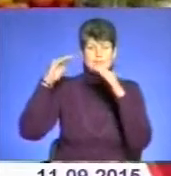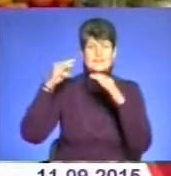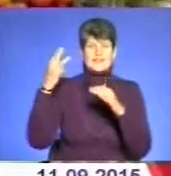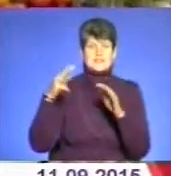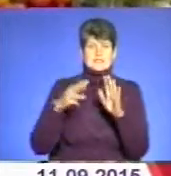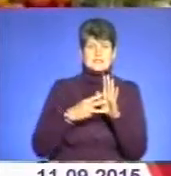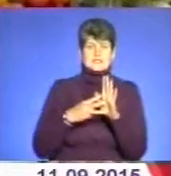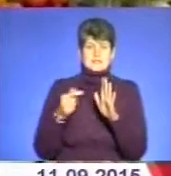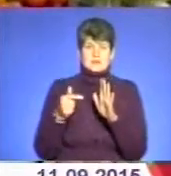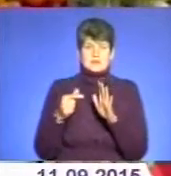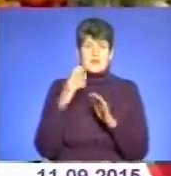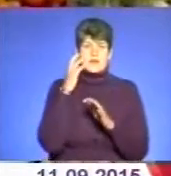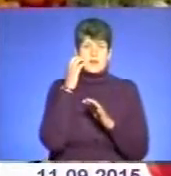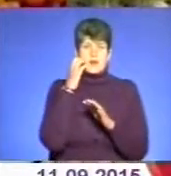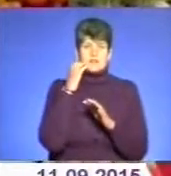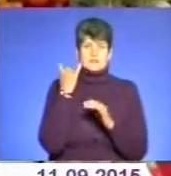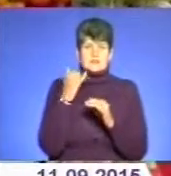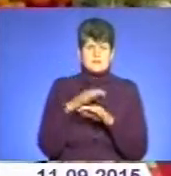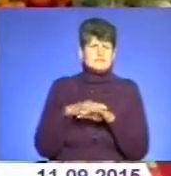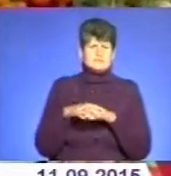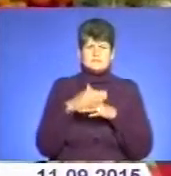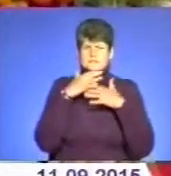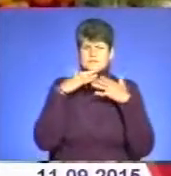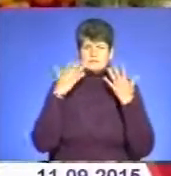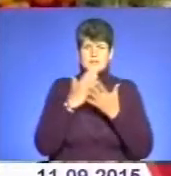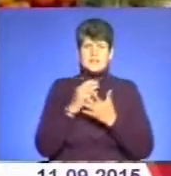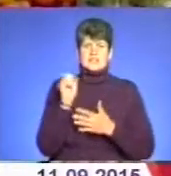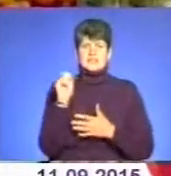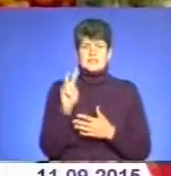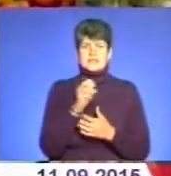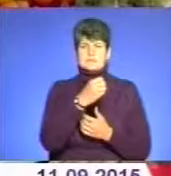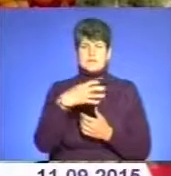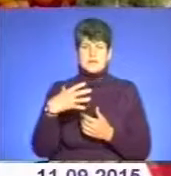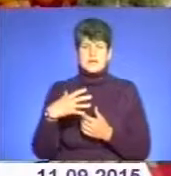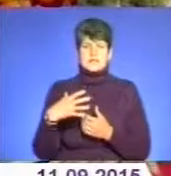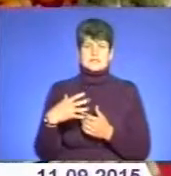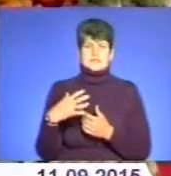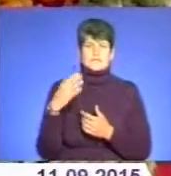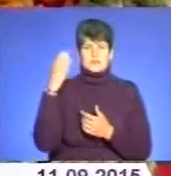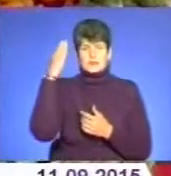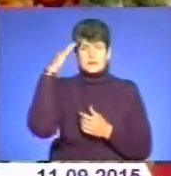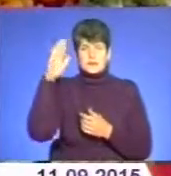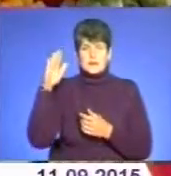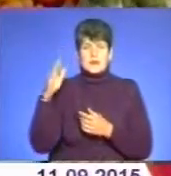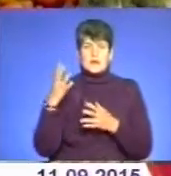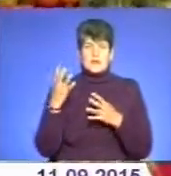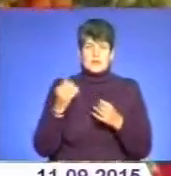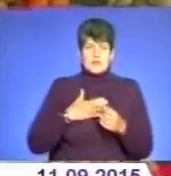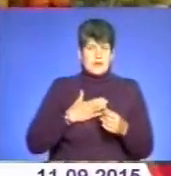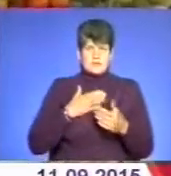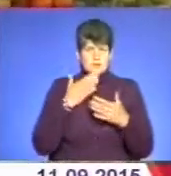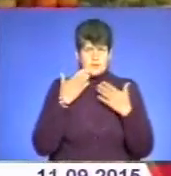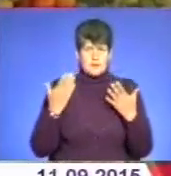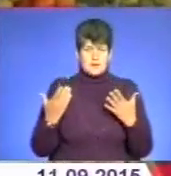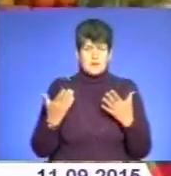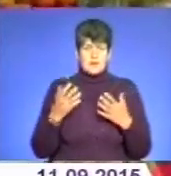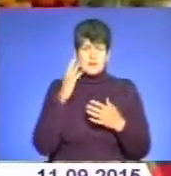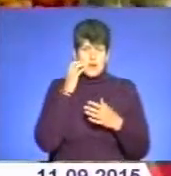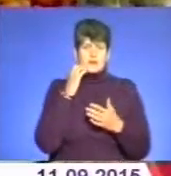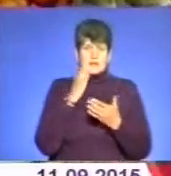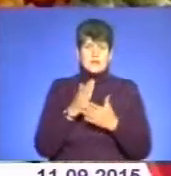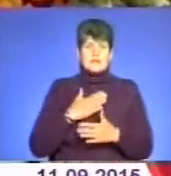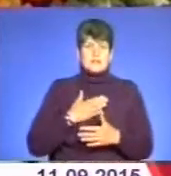38 гривень. Яблука зараз вже масово йдуть. 12-15 імпортне. Але ще не падають, наших ще немає, так? Ні, яблука є